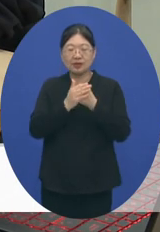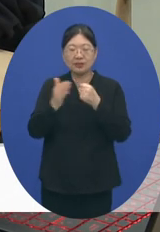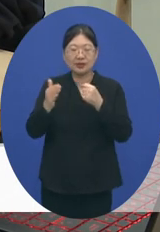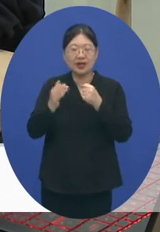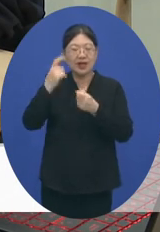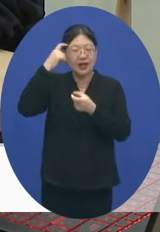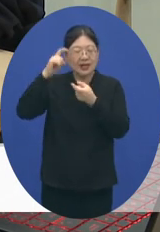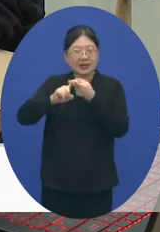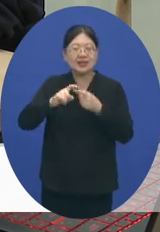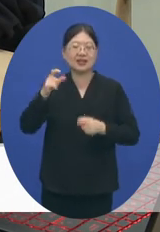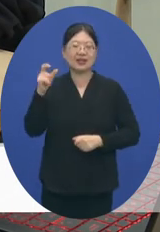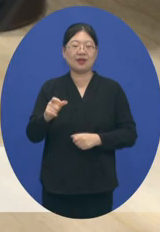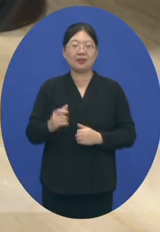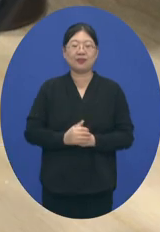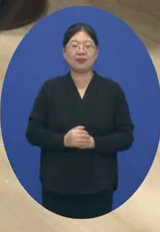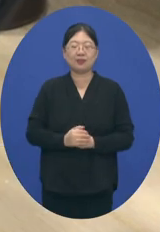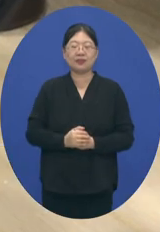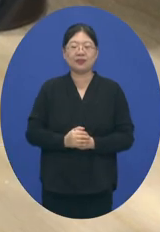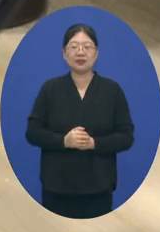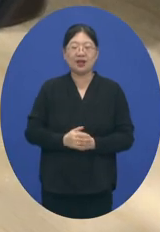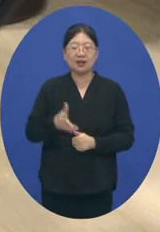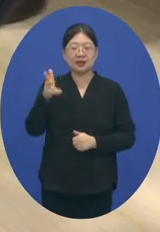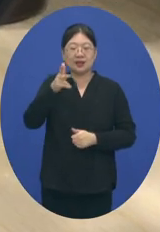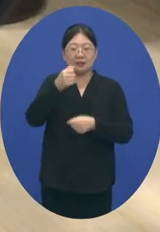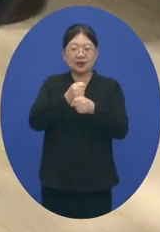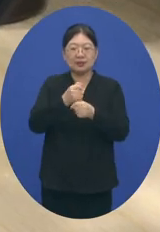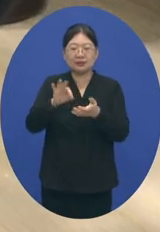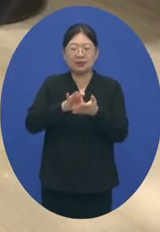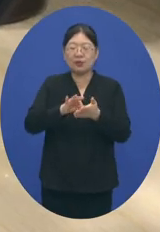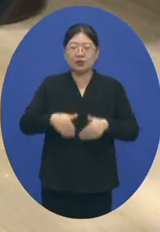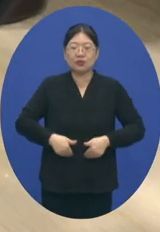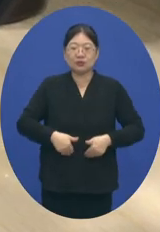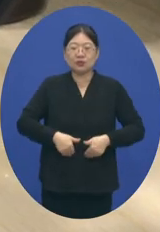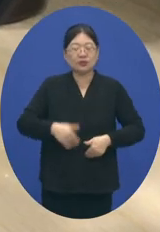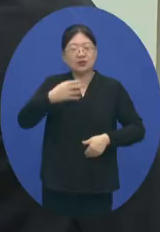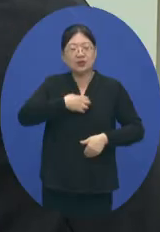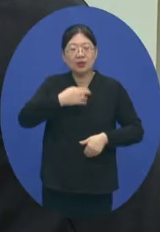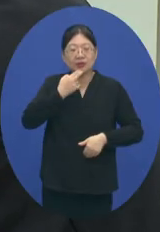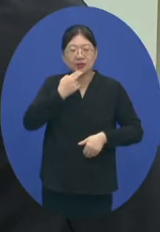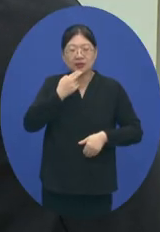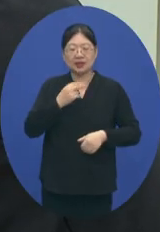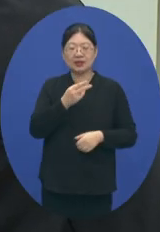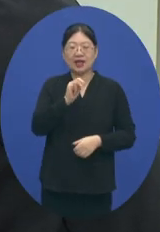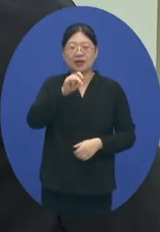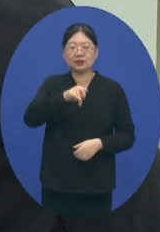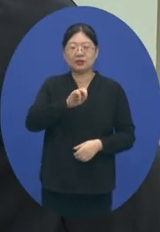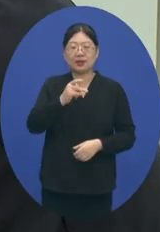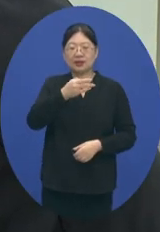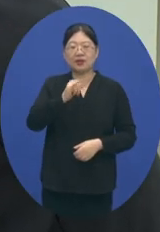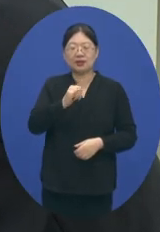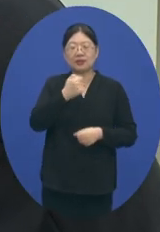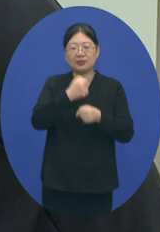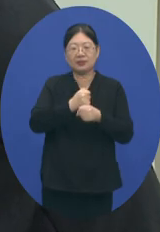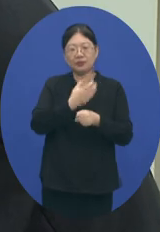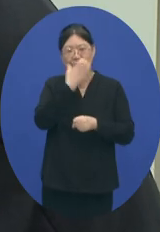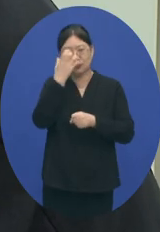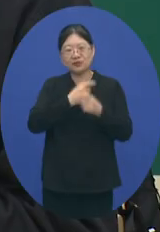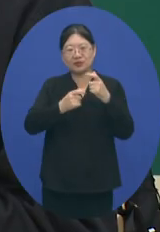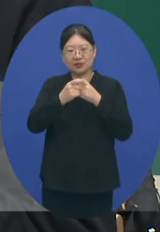호응이 뜨거웠습니다. 덕분에 제작 비용 걱정 없이 다큐멘터리 제작이라는 꿈에 더 깊이 들어간 청년들도